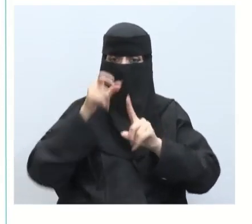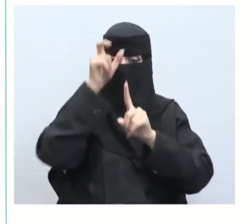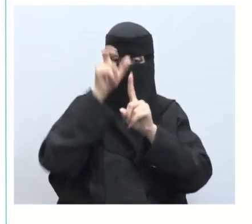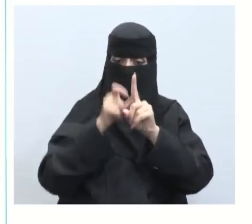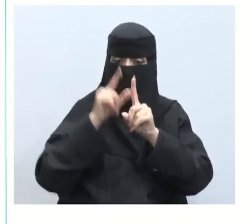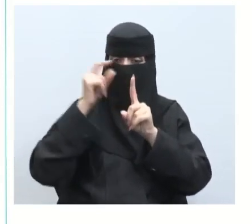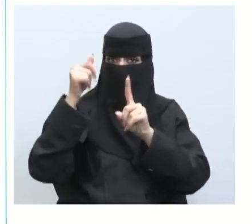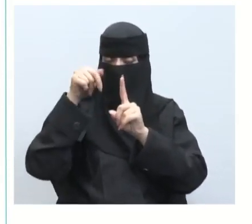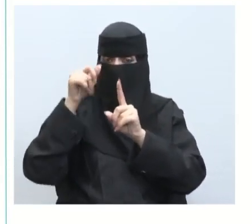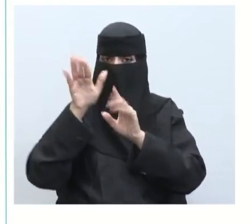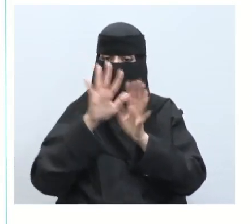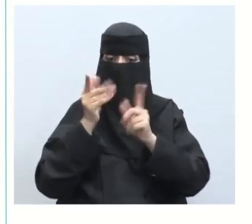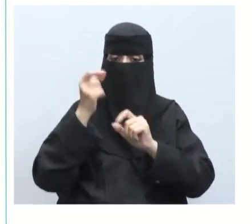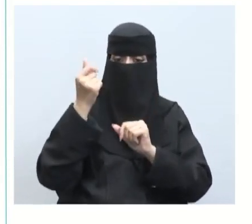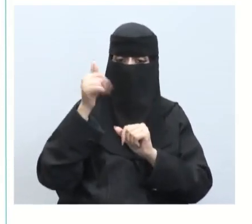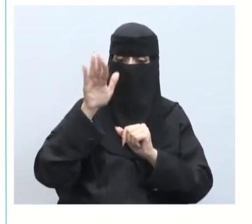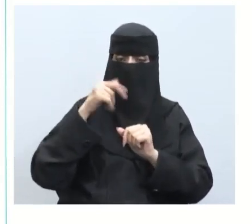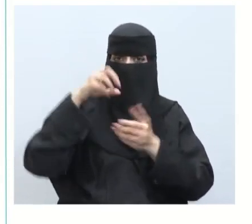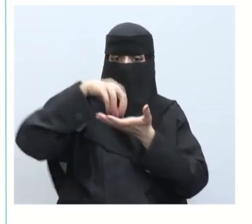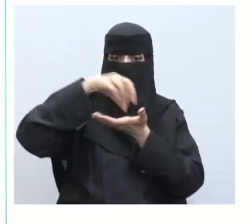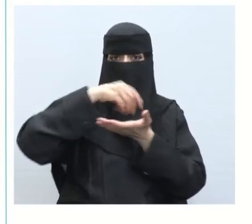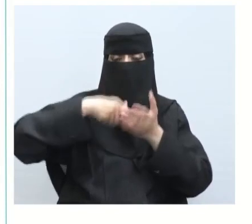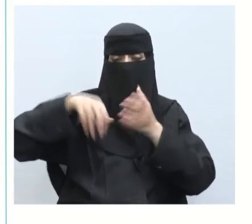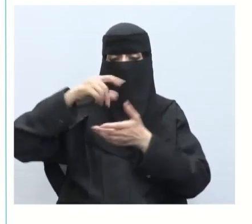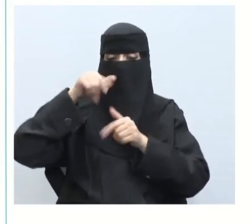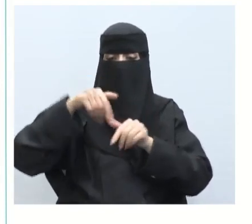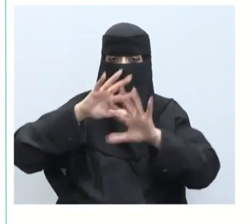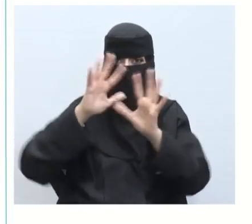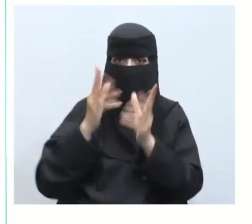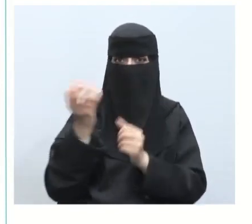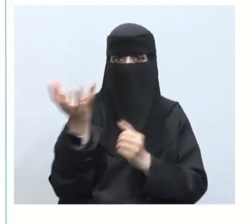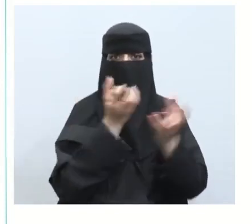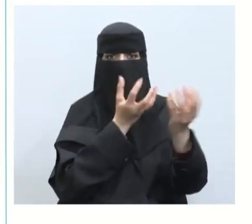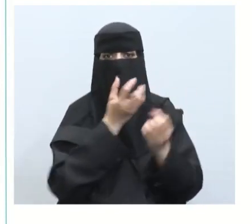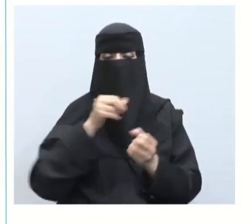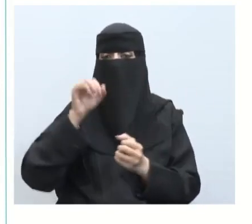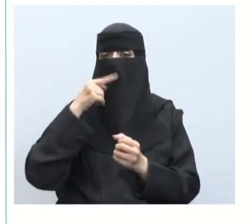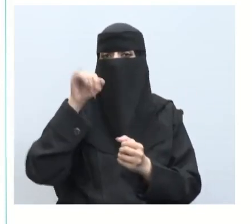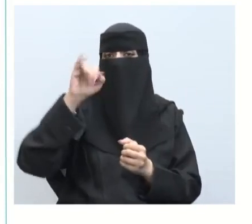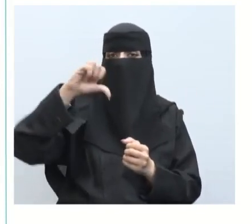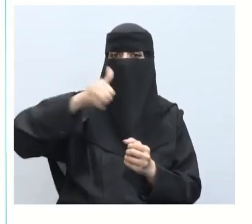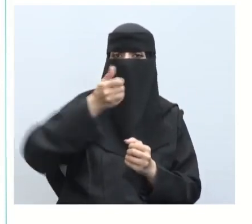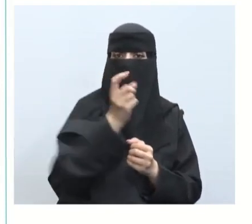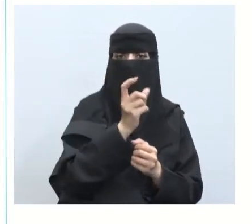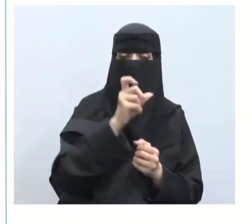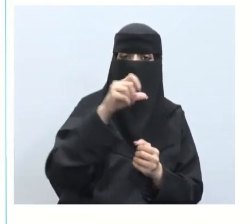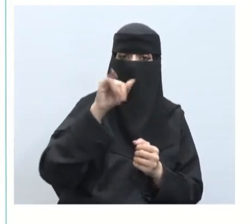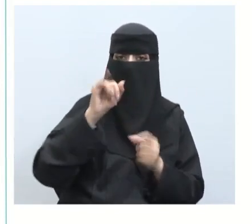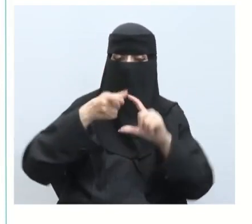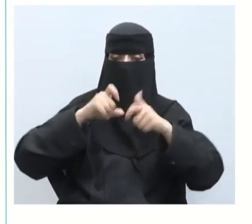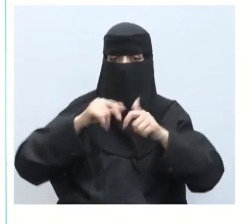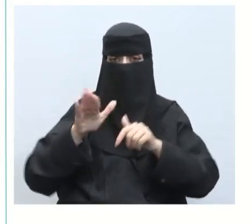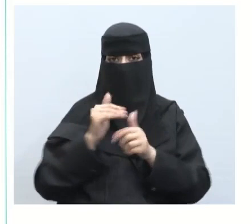الافراد قد تكون ماليه قد تكون منشاه مبنى قد تكون معدات اجهزه قد تكون مواد مواد خام مثلا